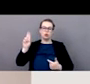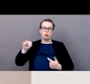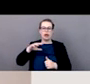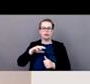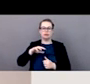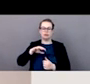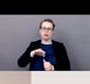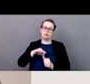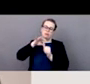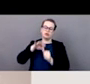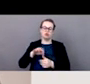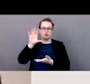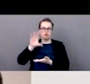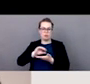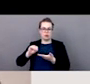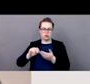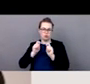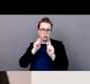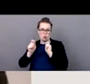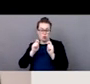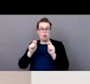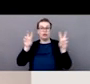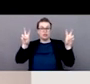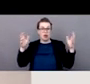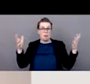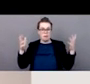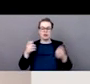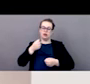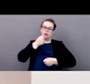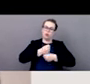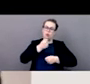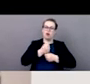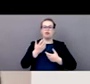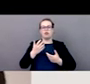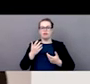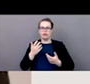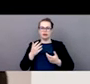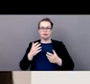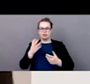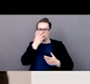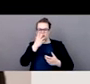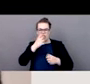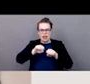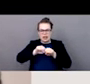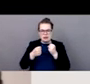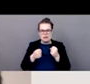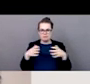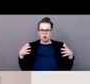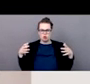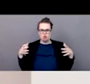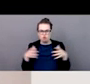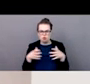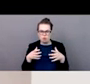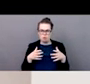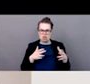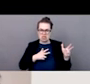rapport justement va se focaliser sur le rôle de ces crimes organisés aussi bien que la forme contemporaine